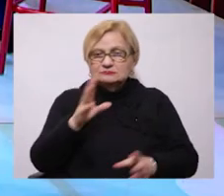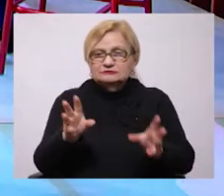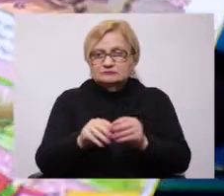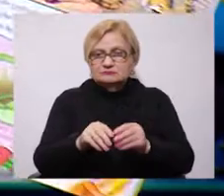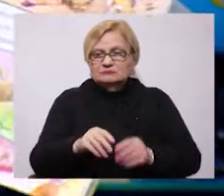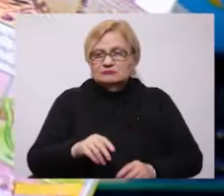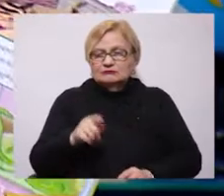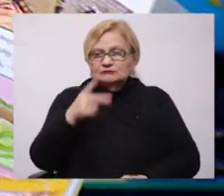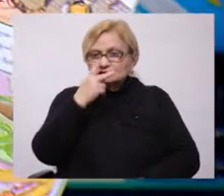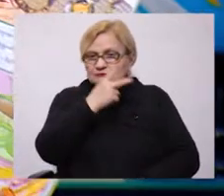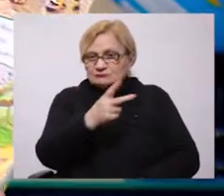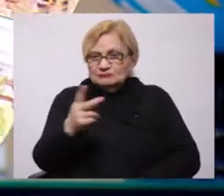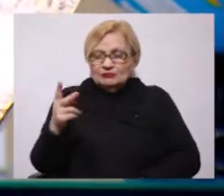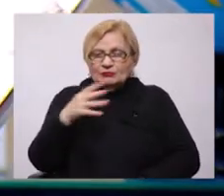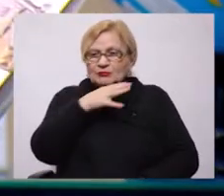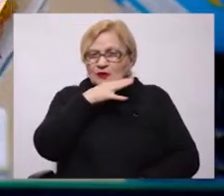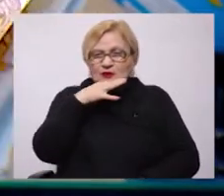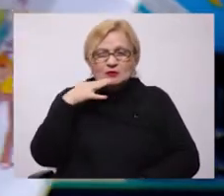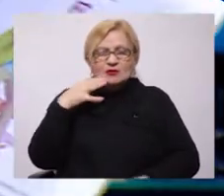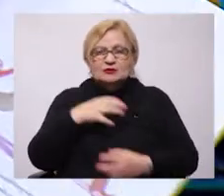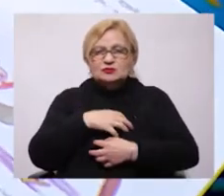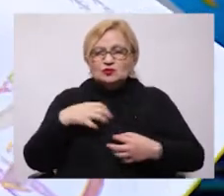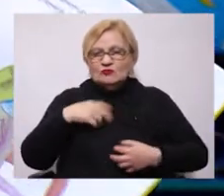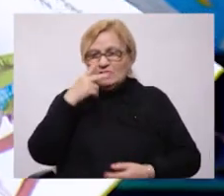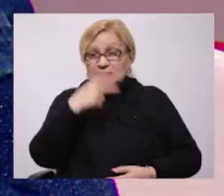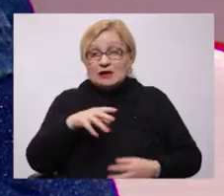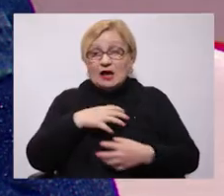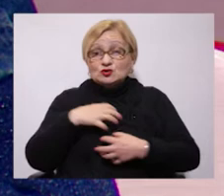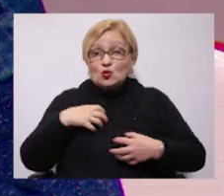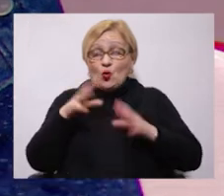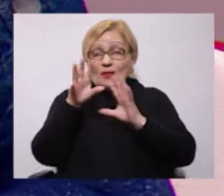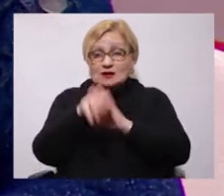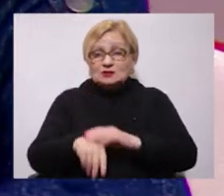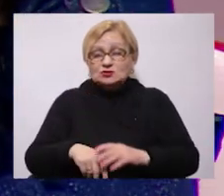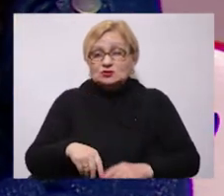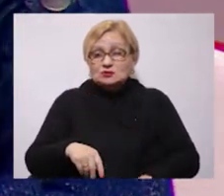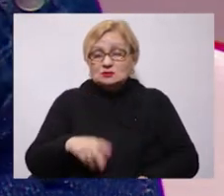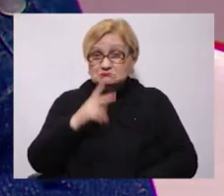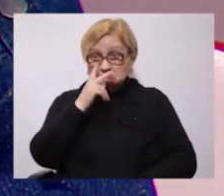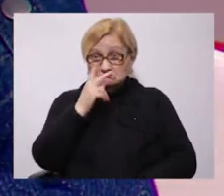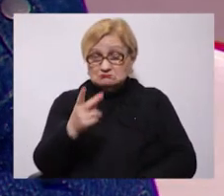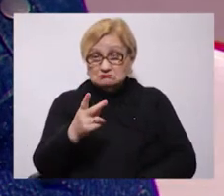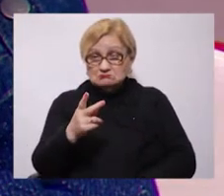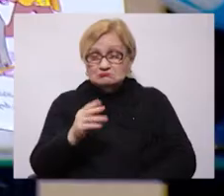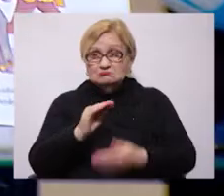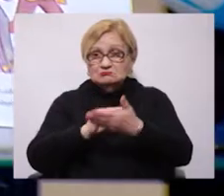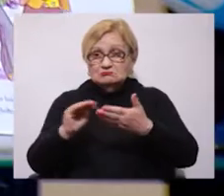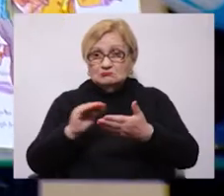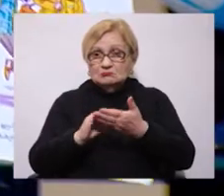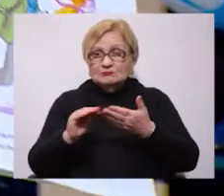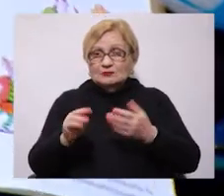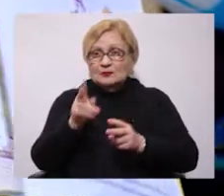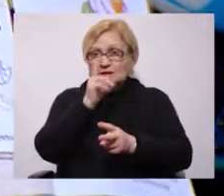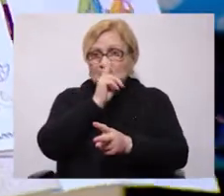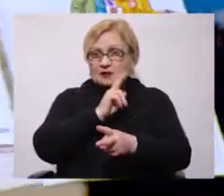ზოოპარკში მრავალ ცხოველს შეხვდა და წააწყდა წარწერას.